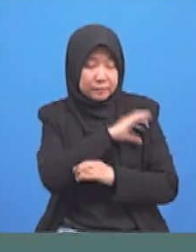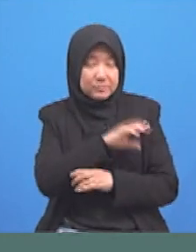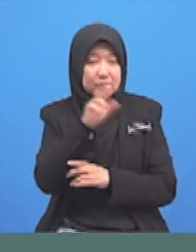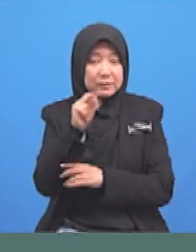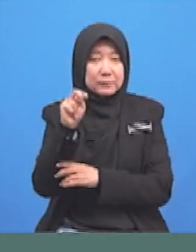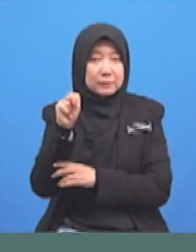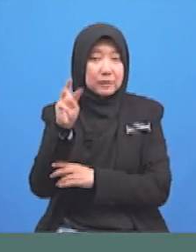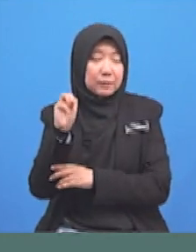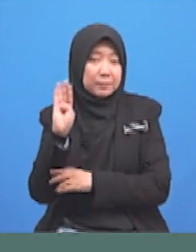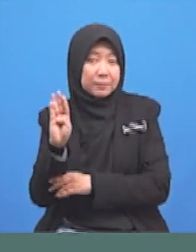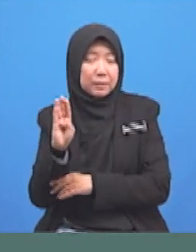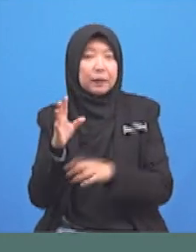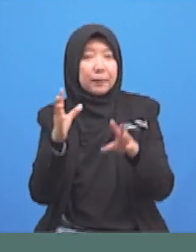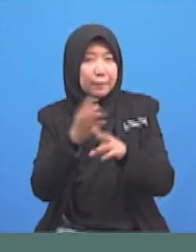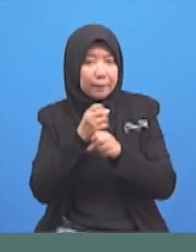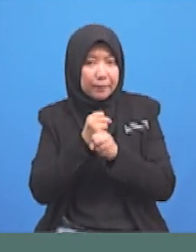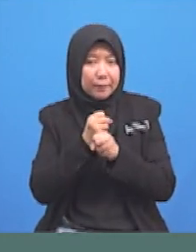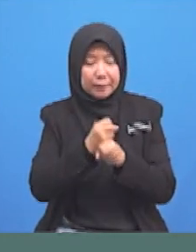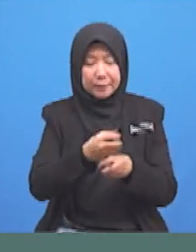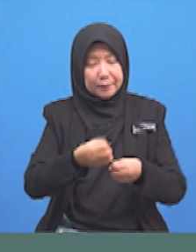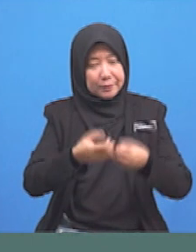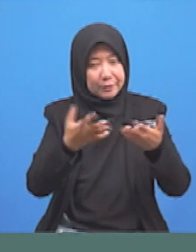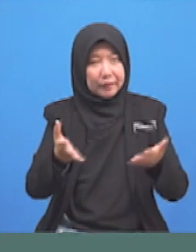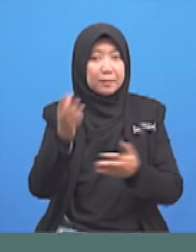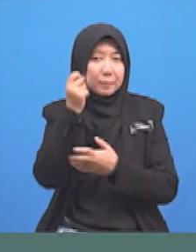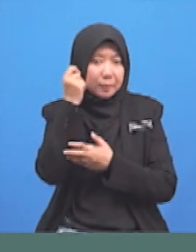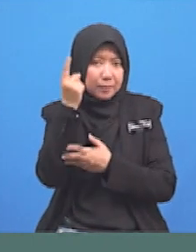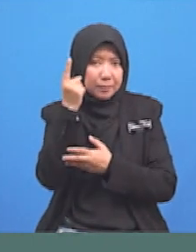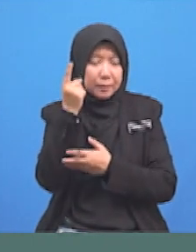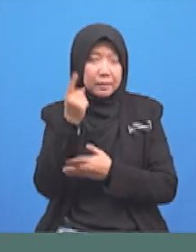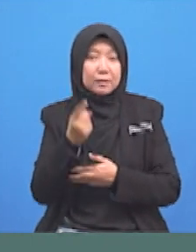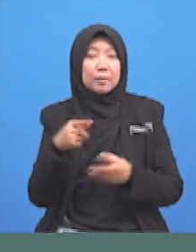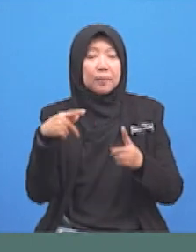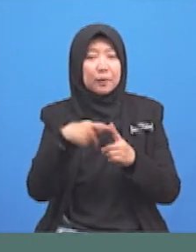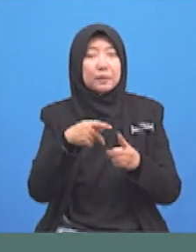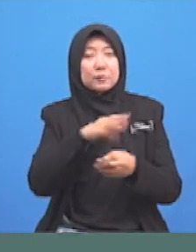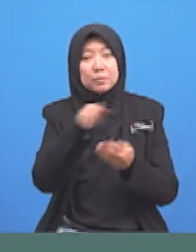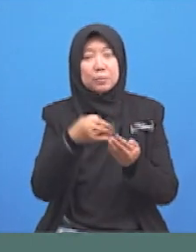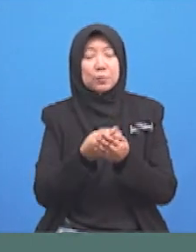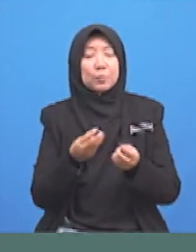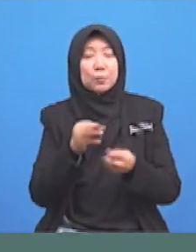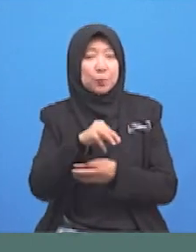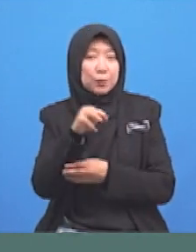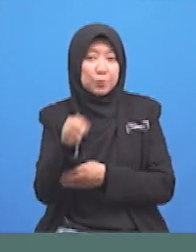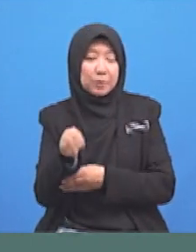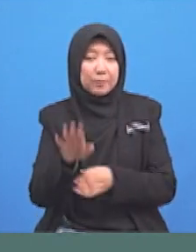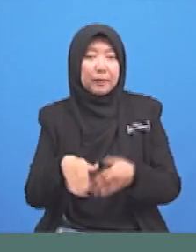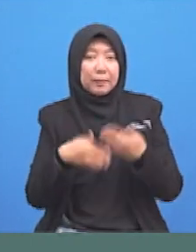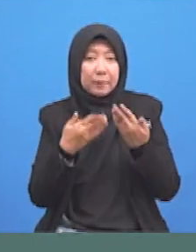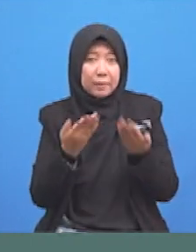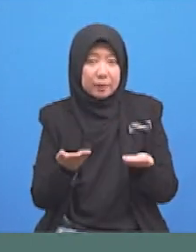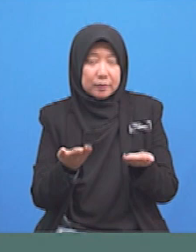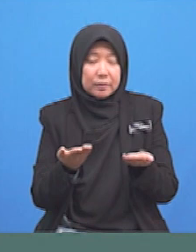negeri-negeri Melayu Bersekutu ini dapat memberikan pemahaman kepada murid-murid mengenai